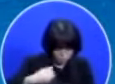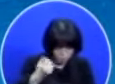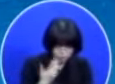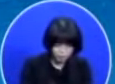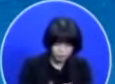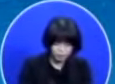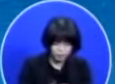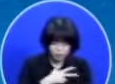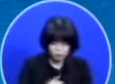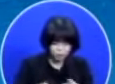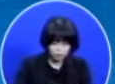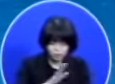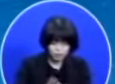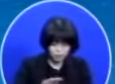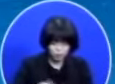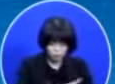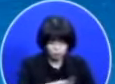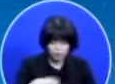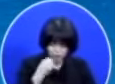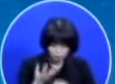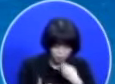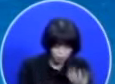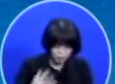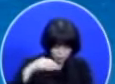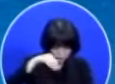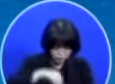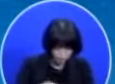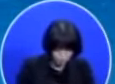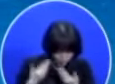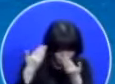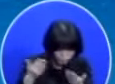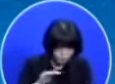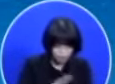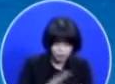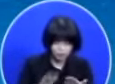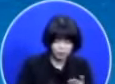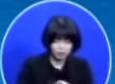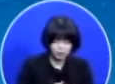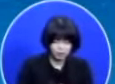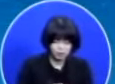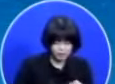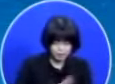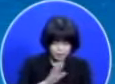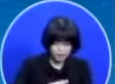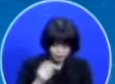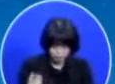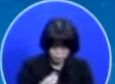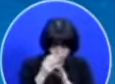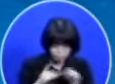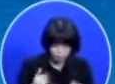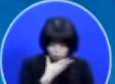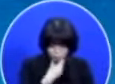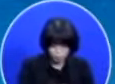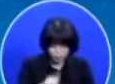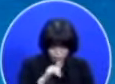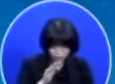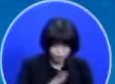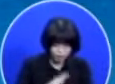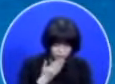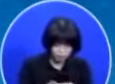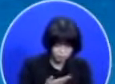주님을 사랑하는 우리 에코백을 담아 올려 드립니다 사랑하는 성도들이 보기 있게 하셔서